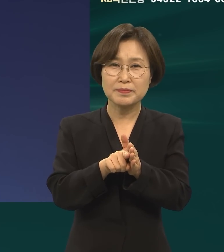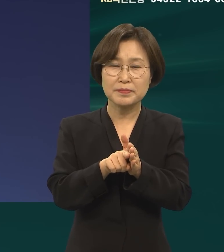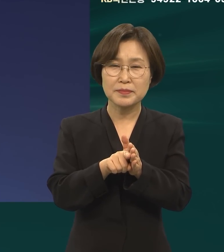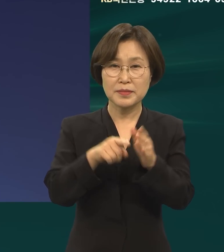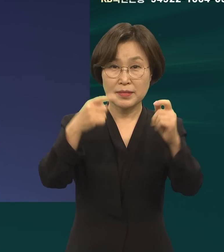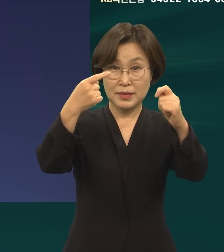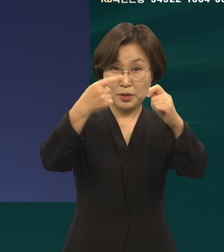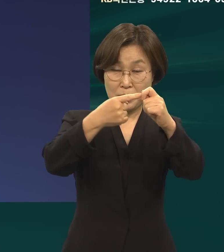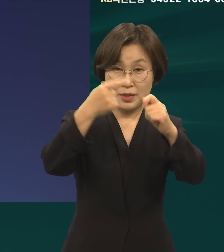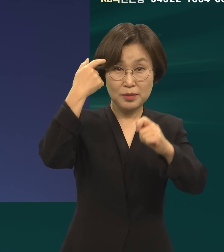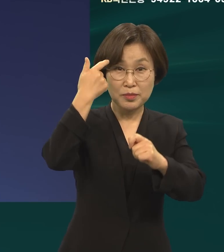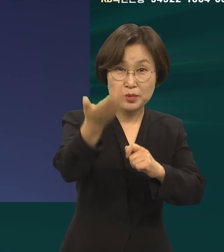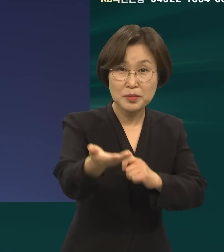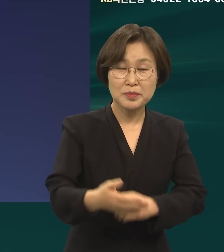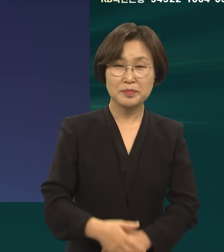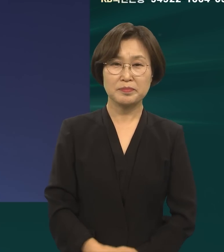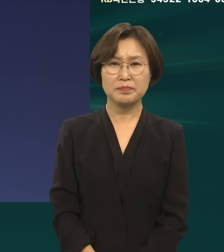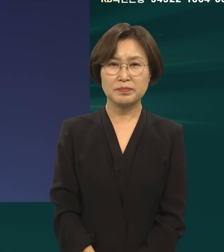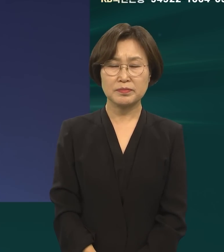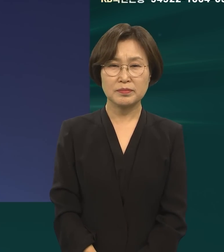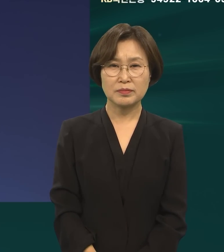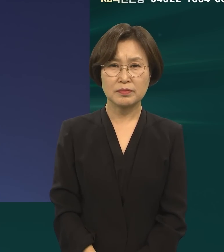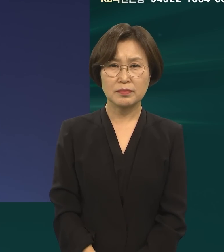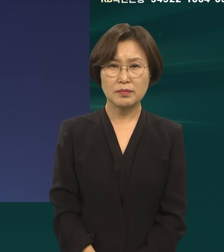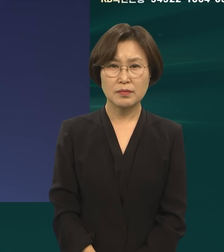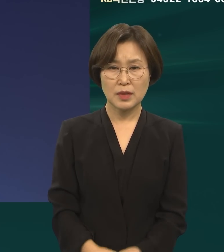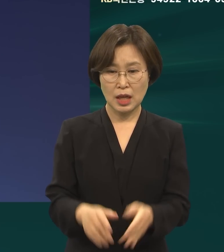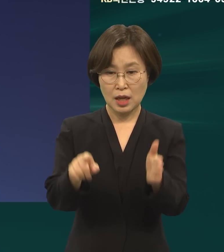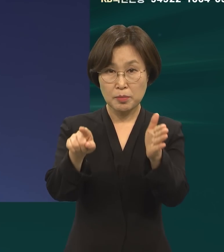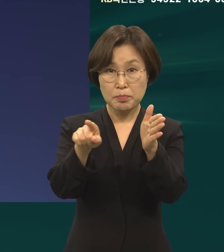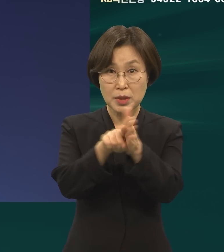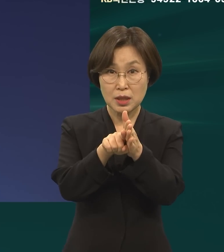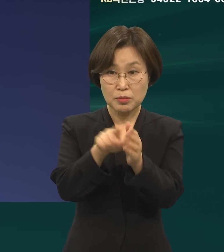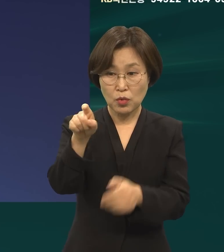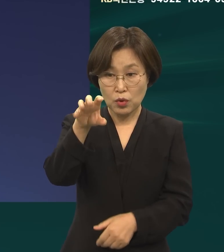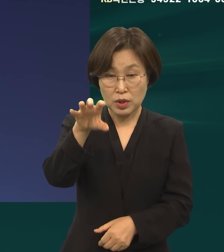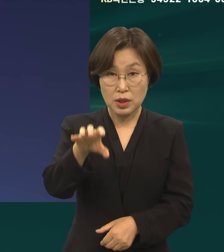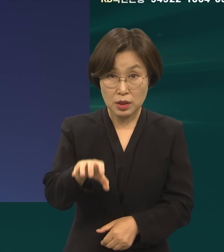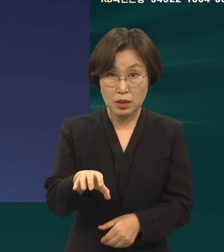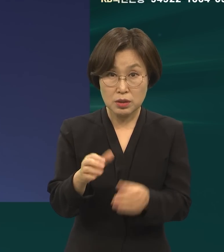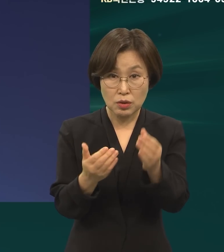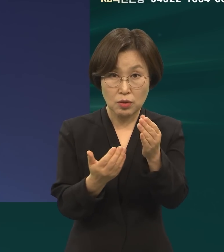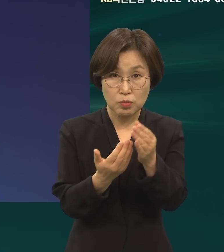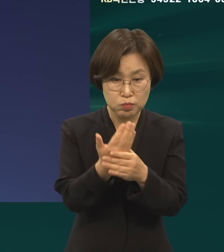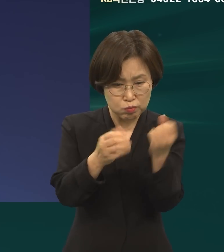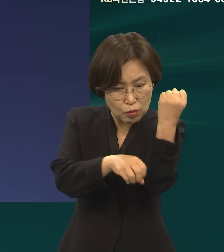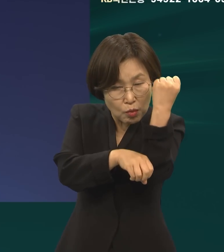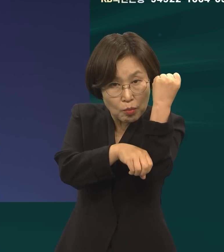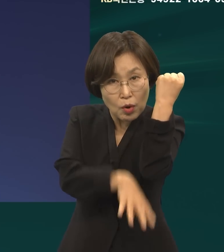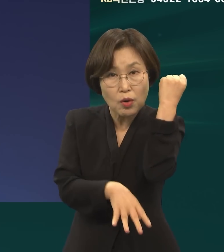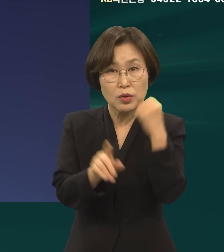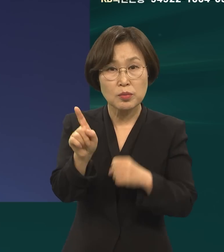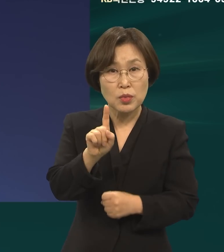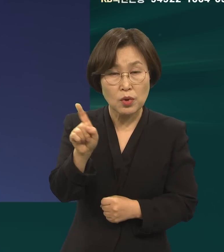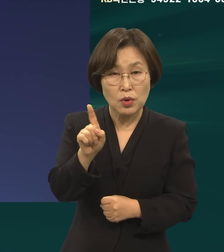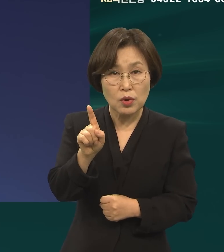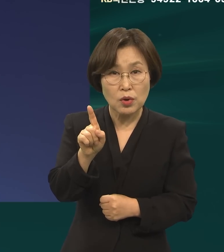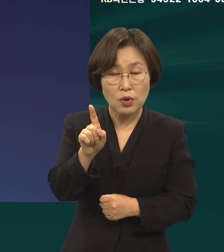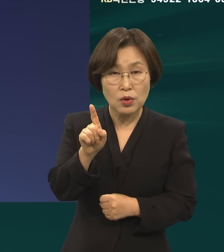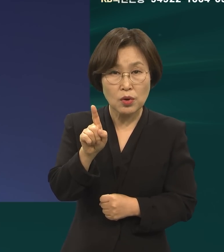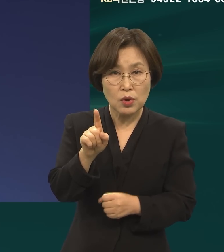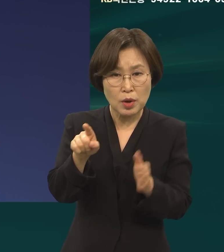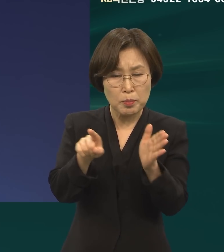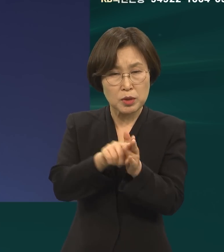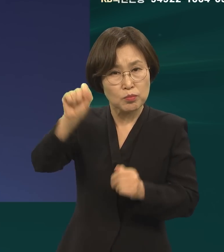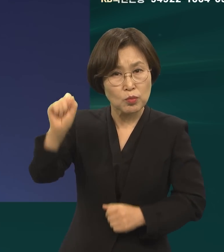첫 번째 질문은 믿음은 어디에서 오는 것입니까? 믿음의 근거가 어디입니까? 믿음의 출처가